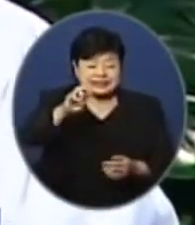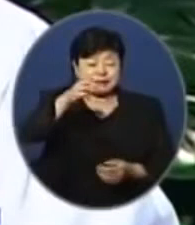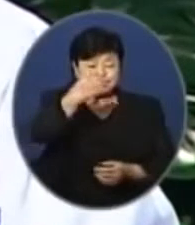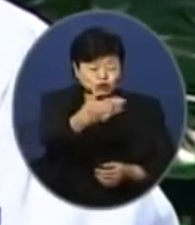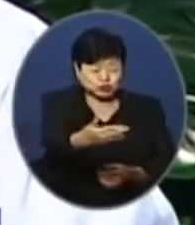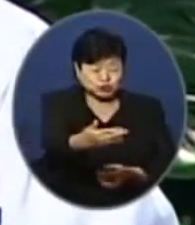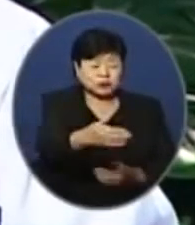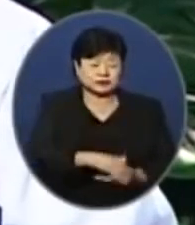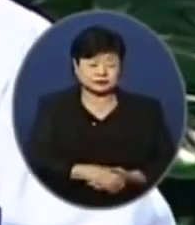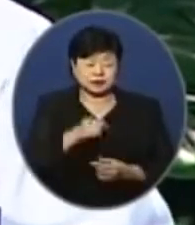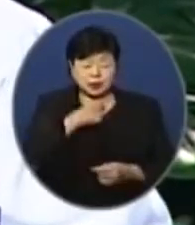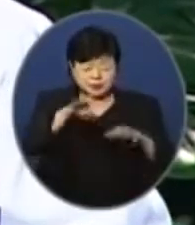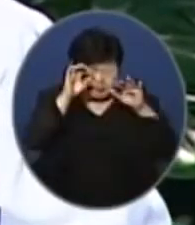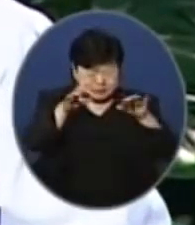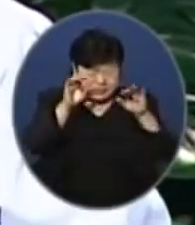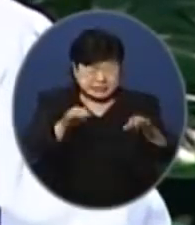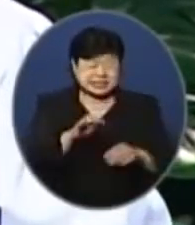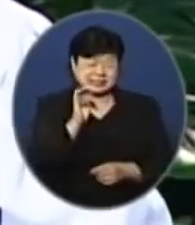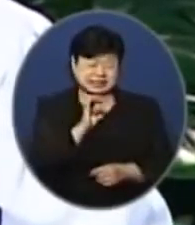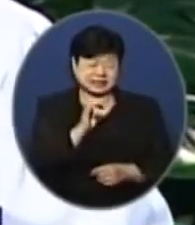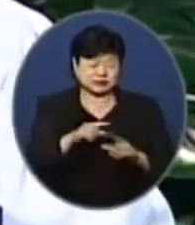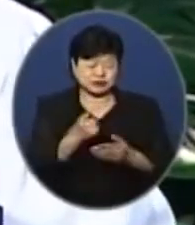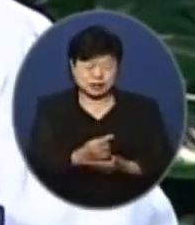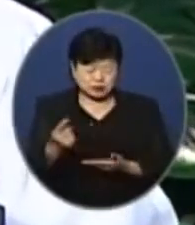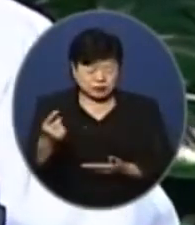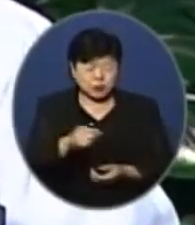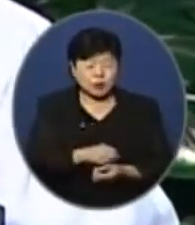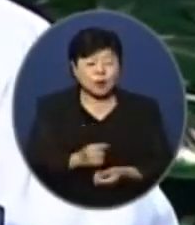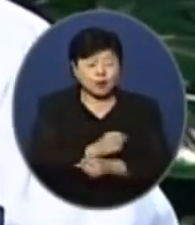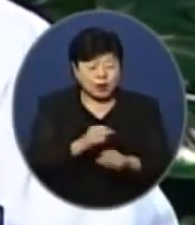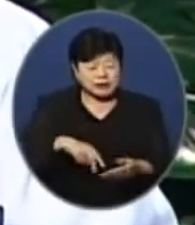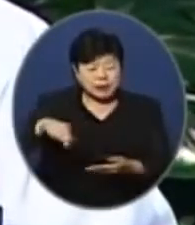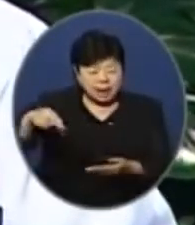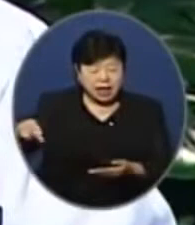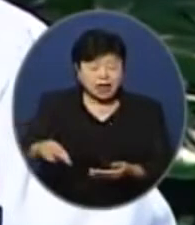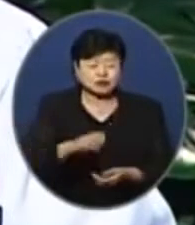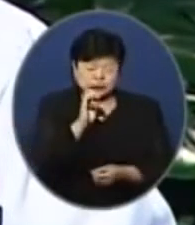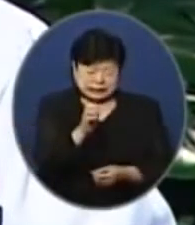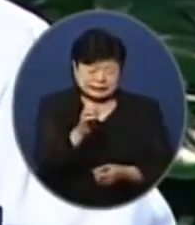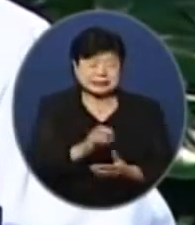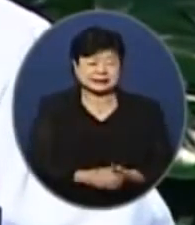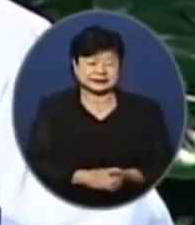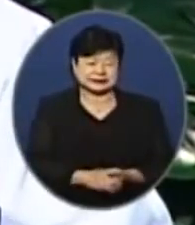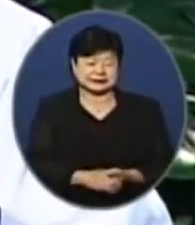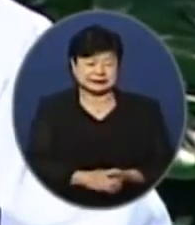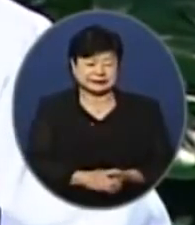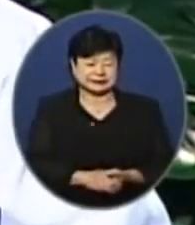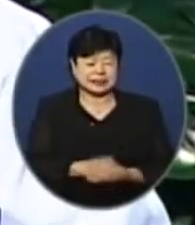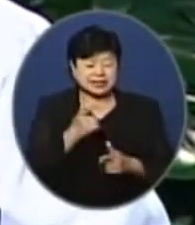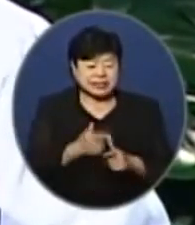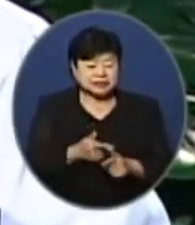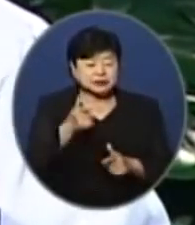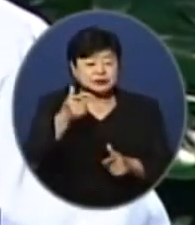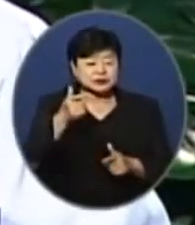홍수가 내리는 날짜도 40일이요 출애굽한 이스라엘 백성의 광야에서 방황한 기간도 40년이요